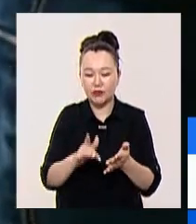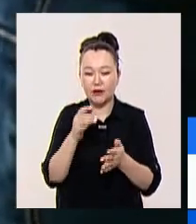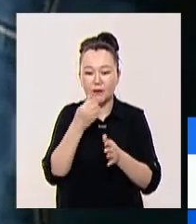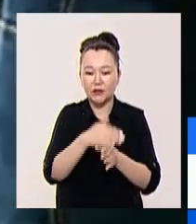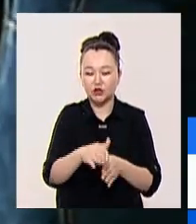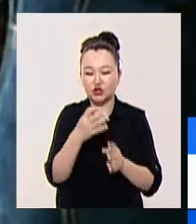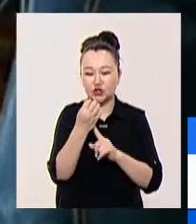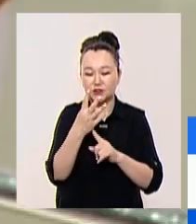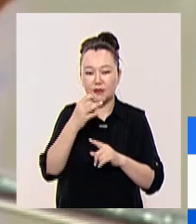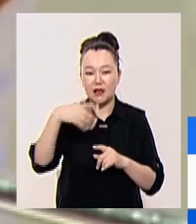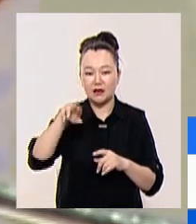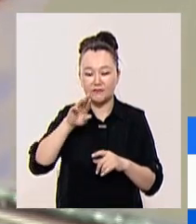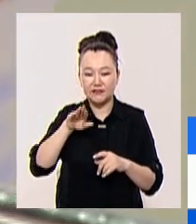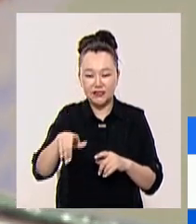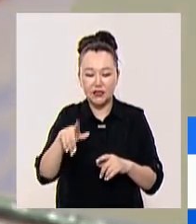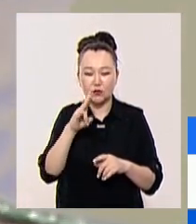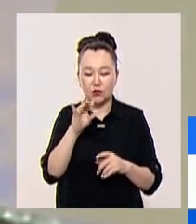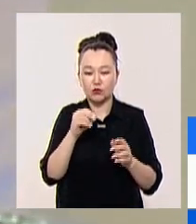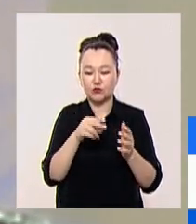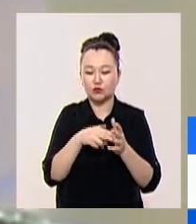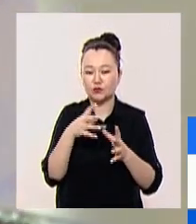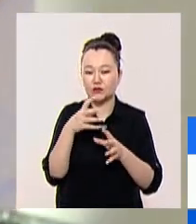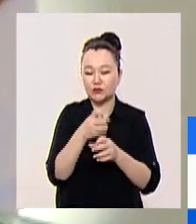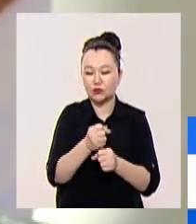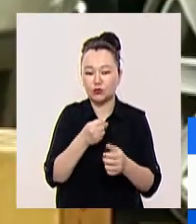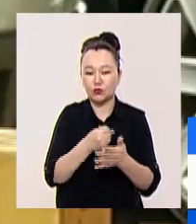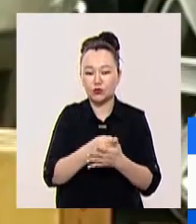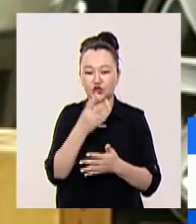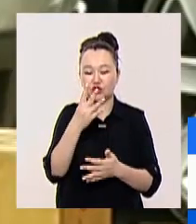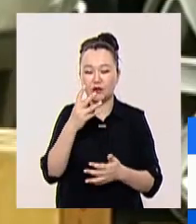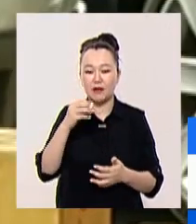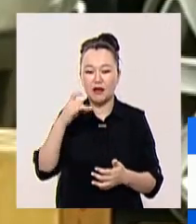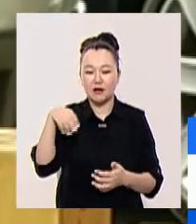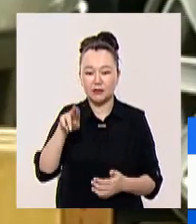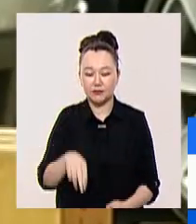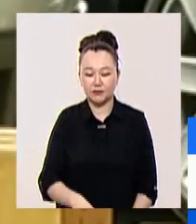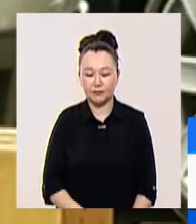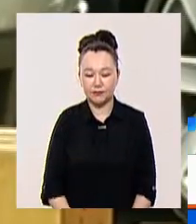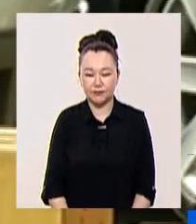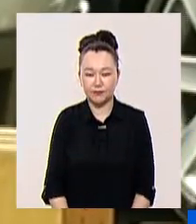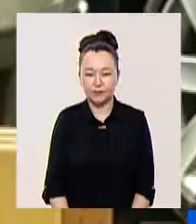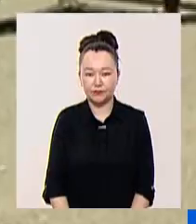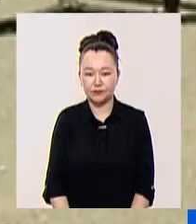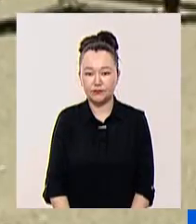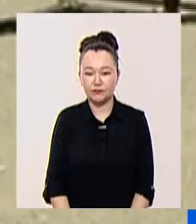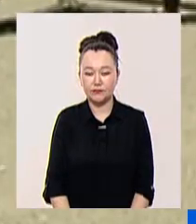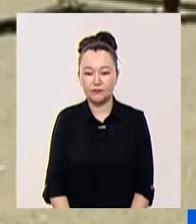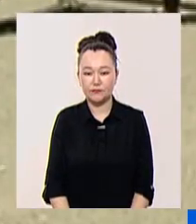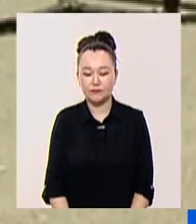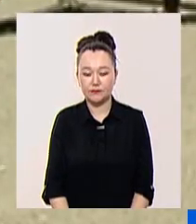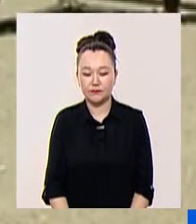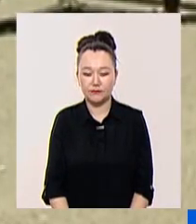выделить 14 миллиардов тенге, но сумму сократили до 4 миллиардов. Еламан Раймбеков, Думан Сулейменов, Информбюро,